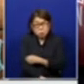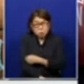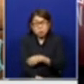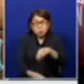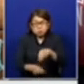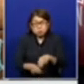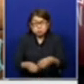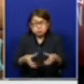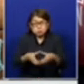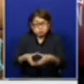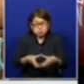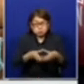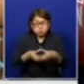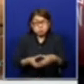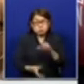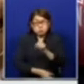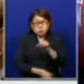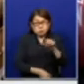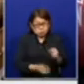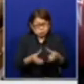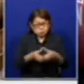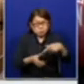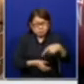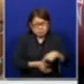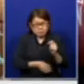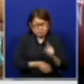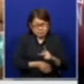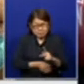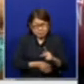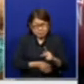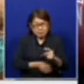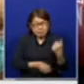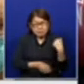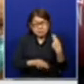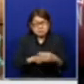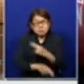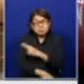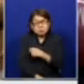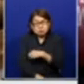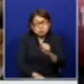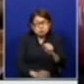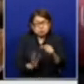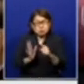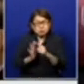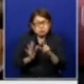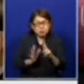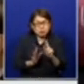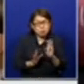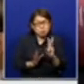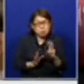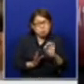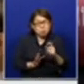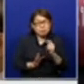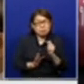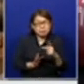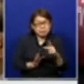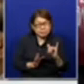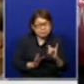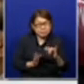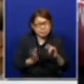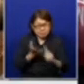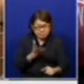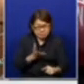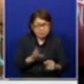มาชิกสภาผู้แทนราษฎรพรรคเพื่อไทยคุณหมอสุรวิทย์คนสมบูรณ์ได้พูดและผมและก็ท่านคุณหมอกิติศักดิ์และคุณหมอช